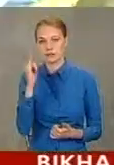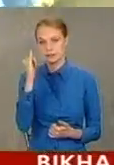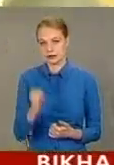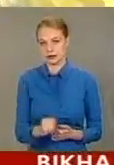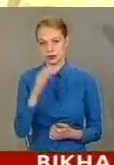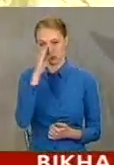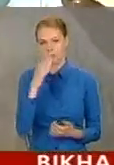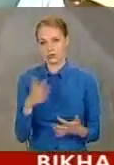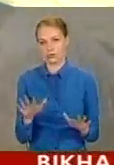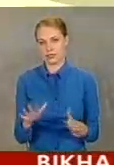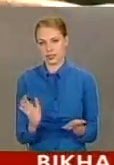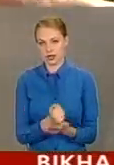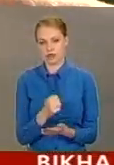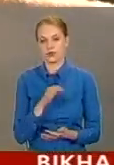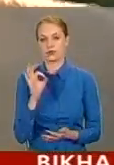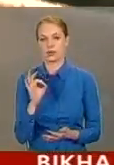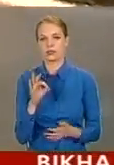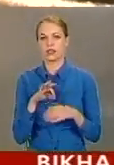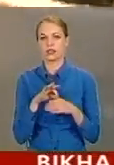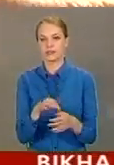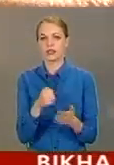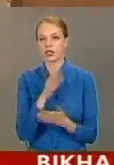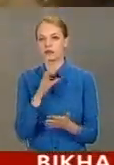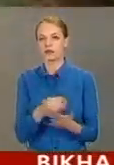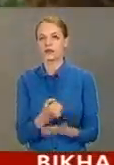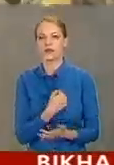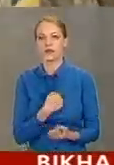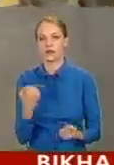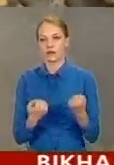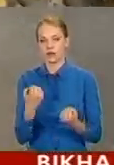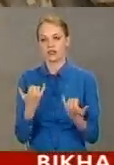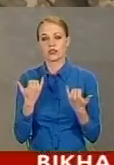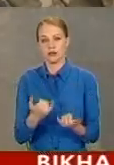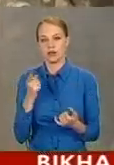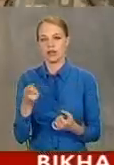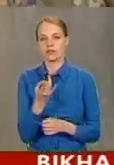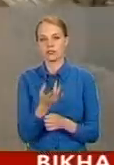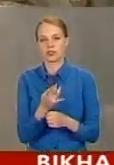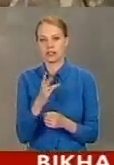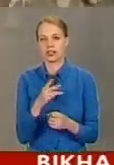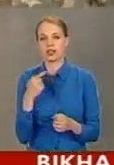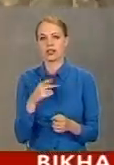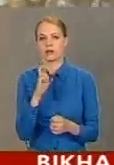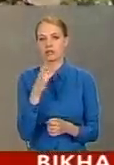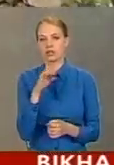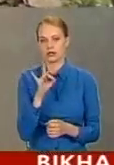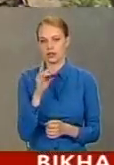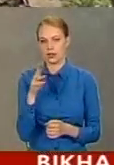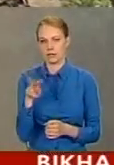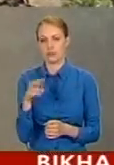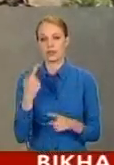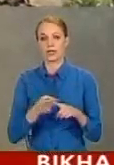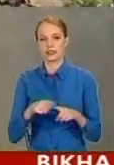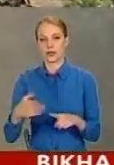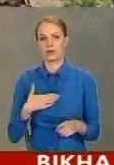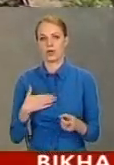худорлявого хлопчини знайшлося. Олександр веде до своєї бойової машини. Тепер він стрілець-навідник БРДМу. Це